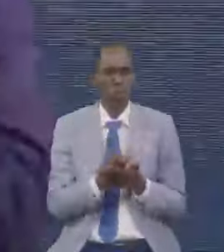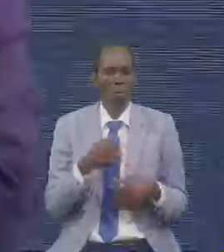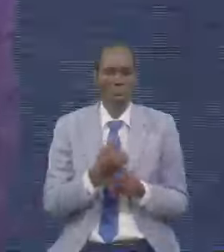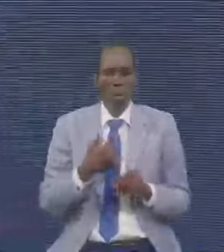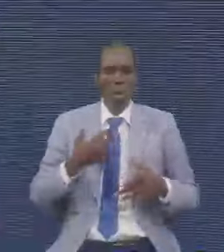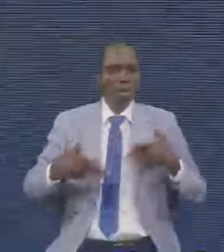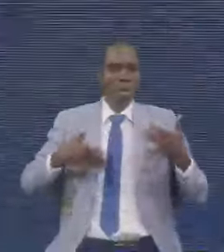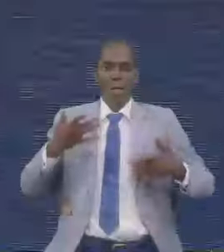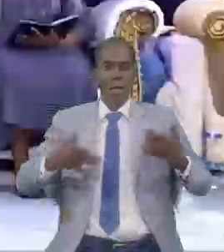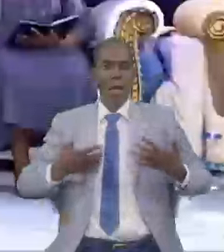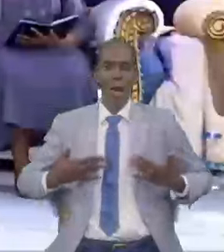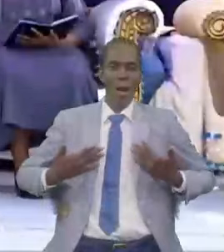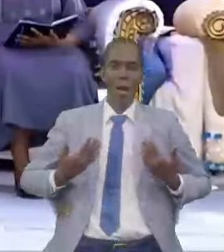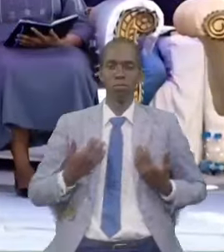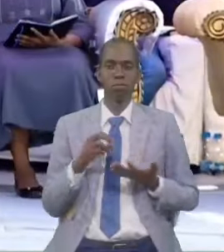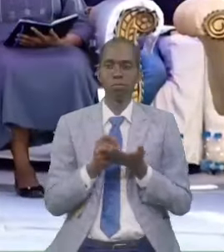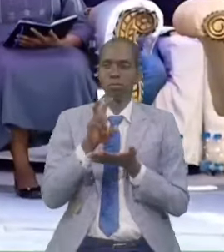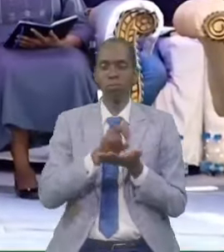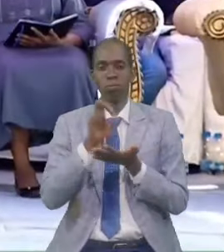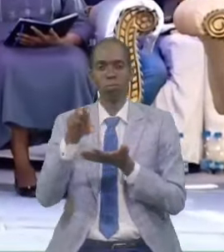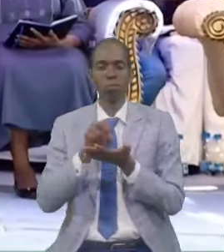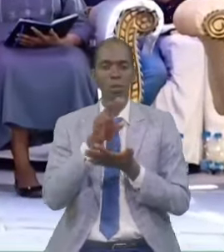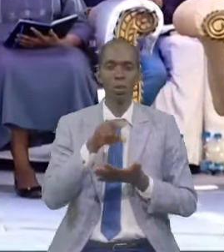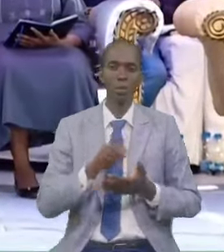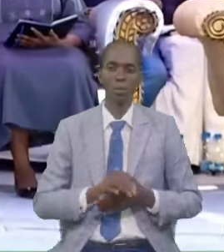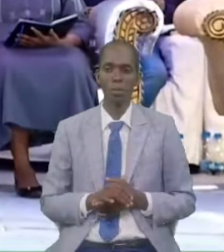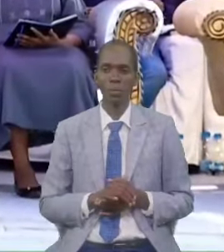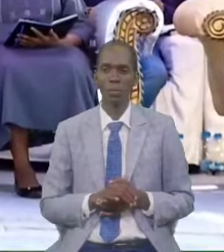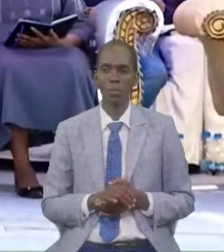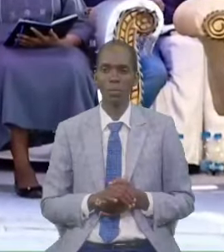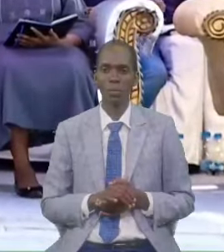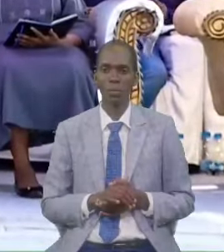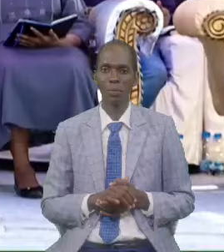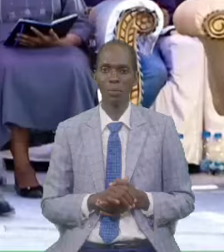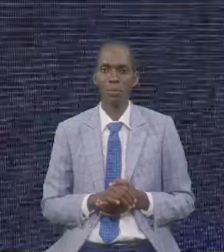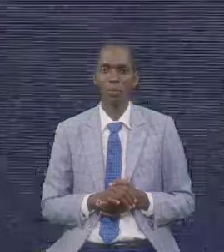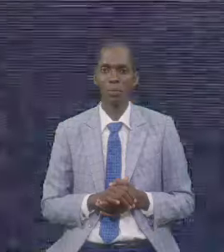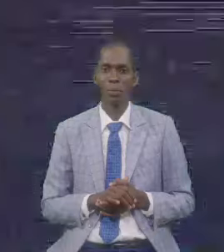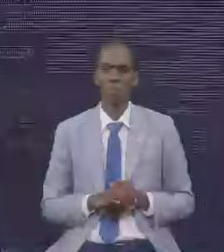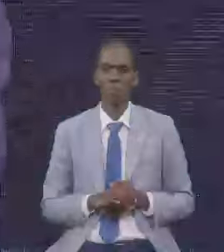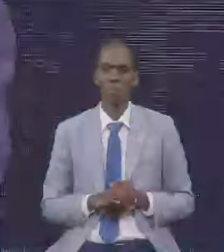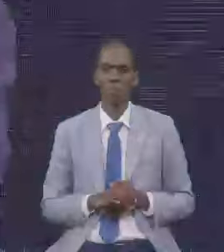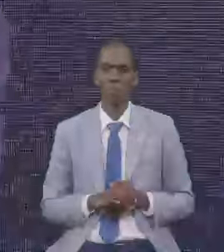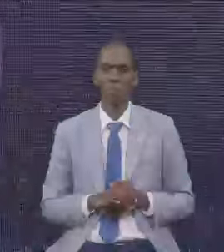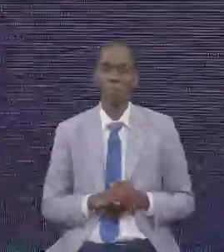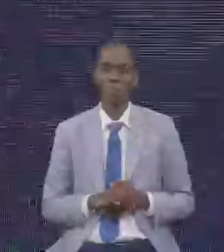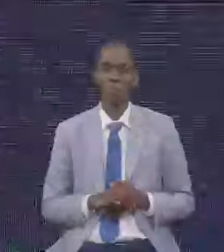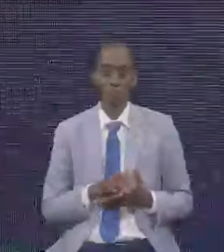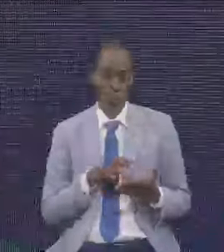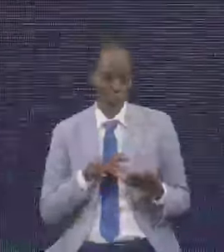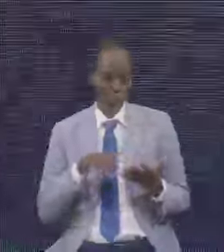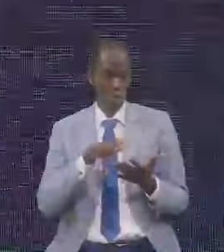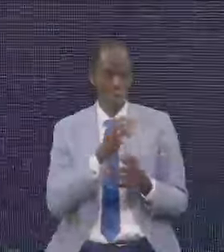and jump. వారంటారు, బోధకుడా మీ బోధ విన్నాను, ఉత్సాహభరితుండయ్యాను, గంతులు వేశానంటారు. Those things affect